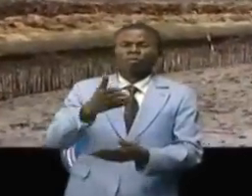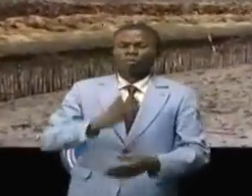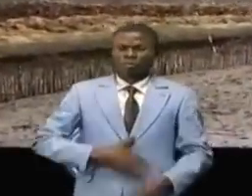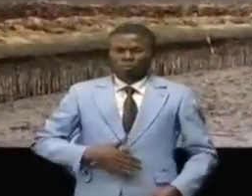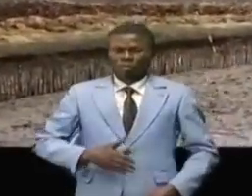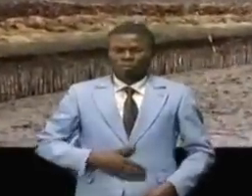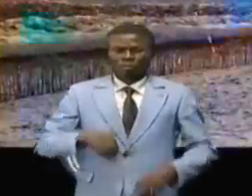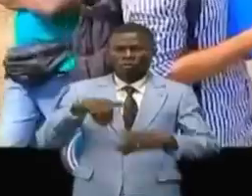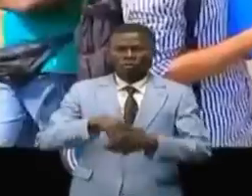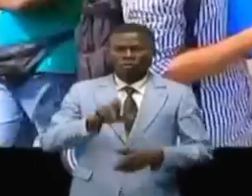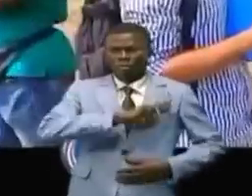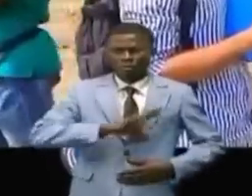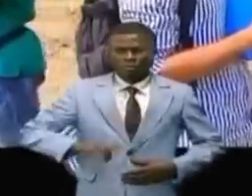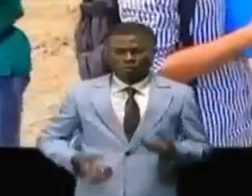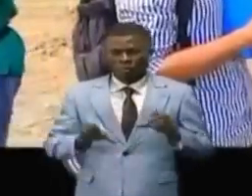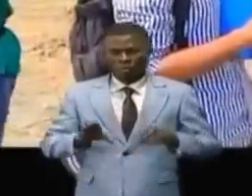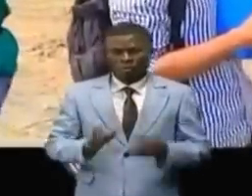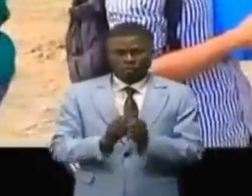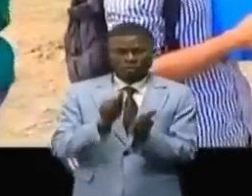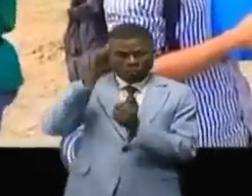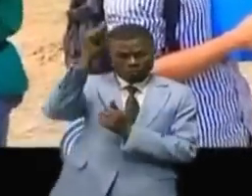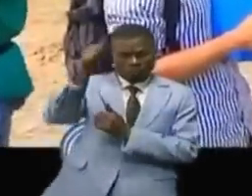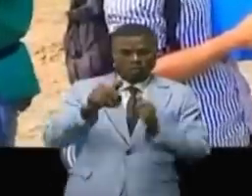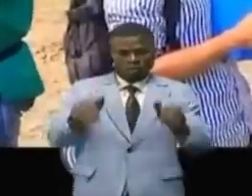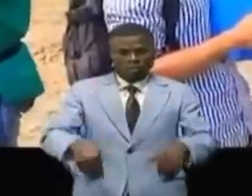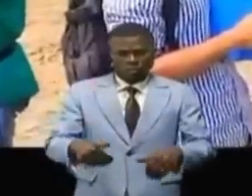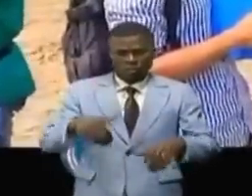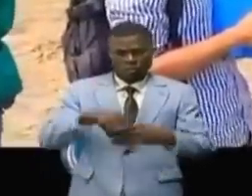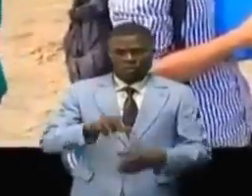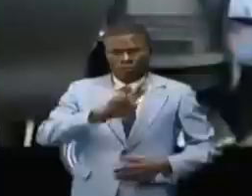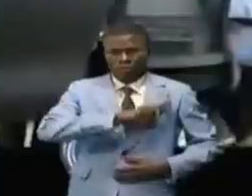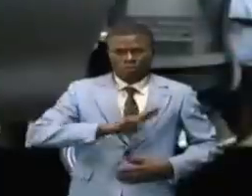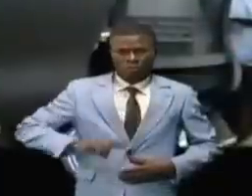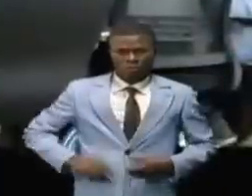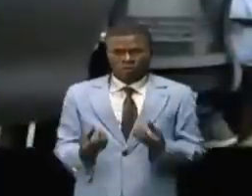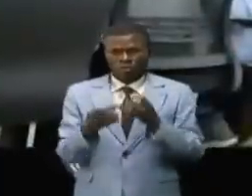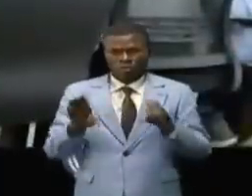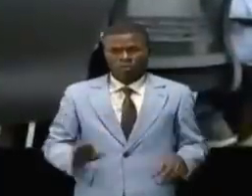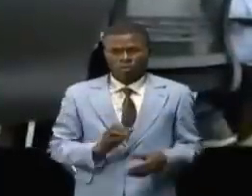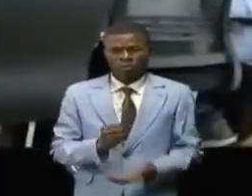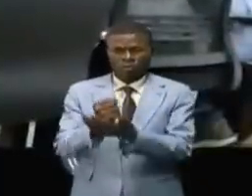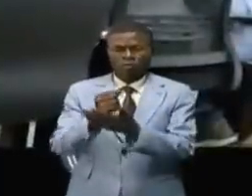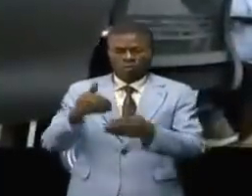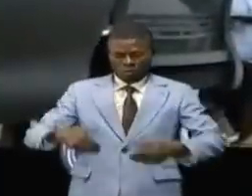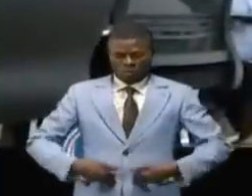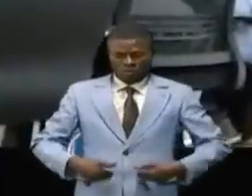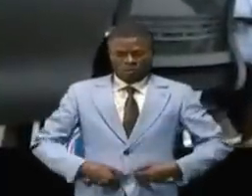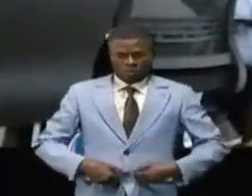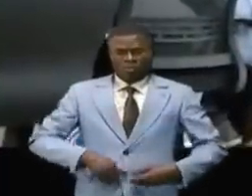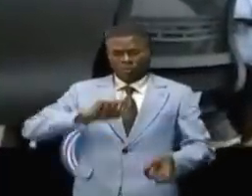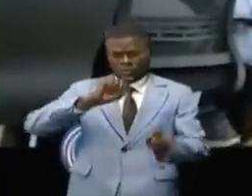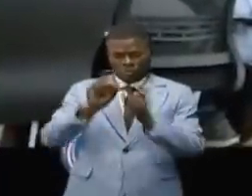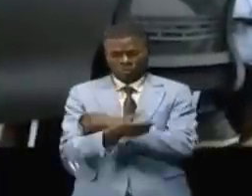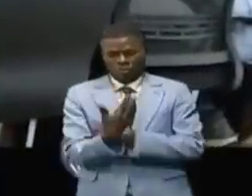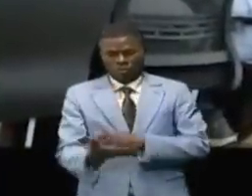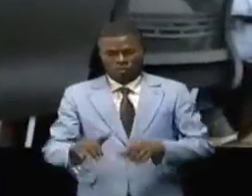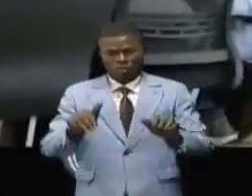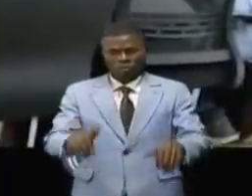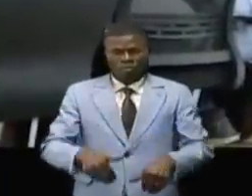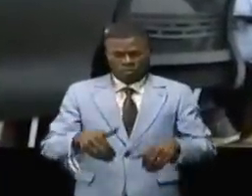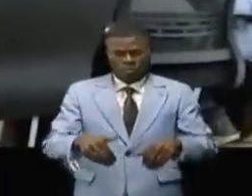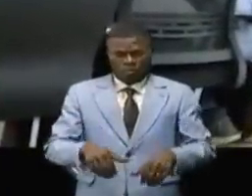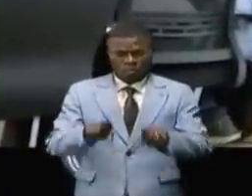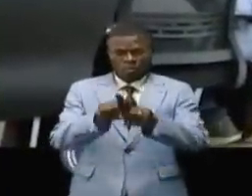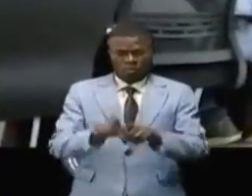en RD Congo l'avenir de l'agriculture des Congo se fait impliquer les jeunes dans la transformation agricole conformément